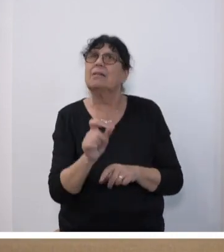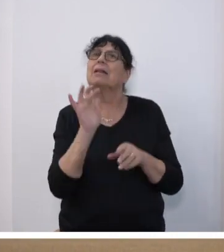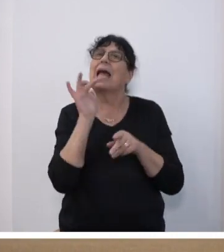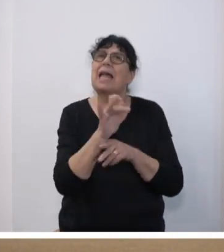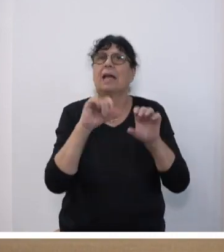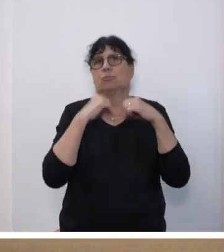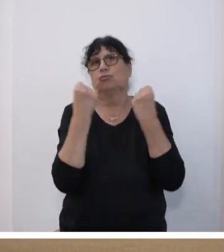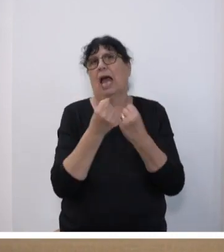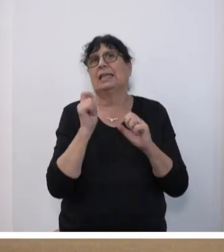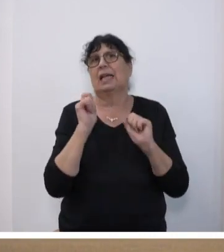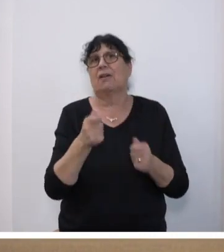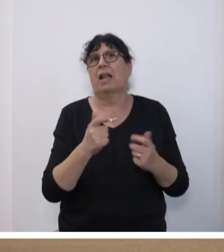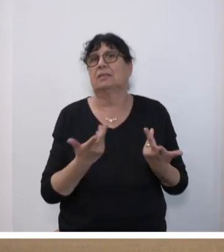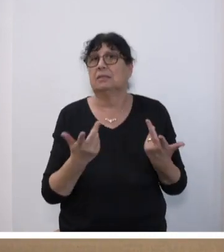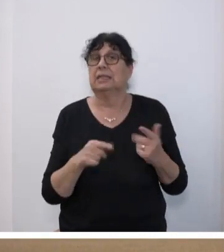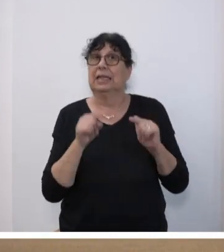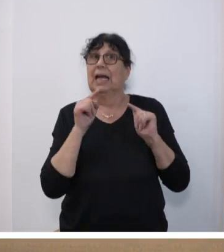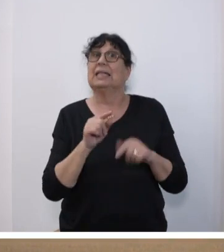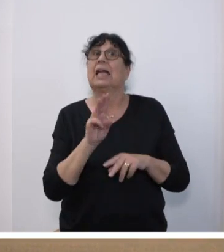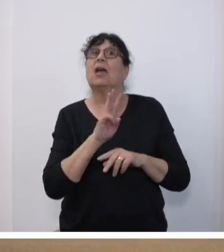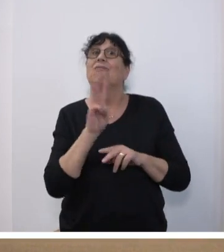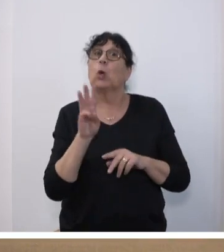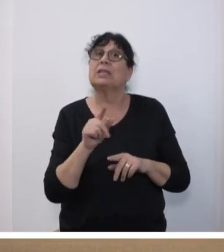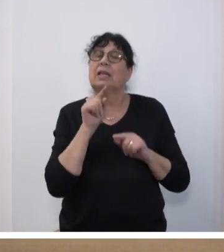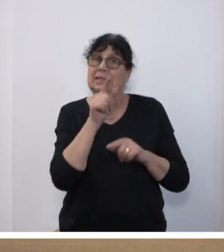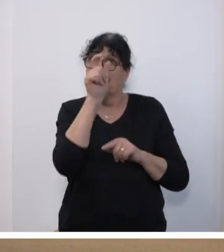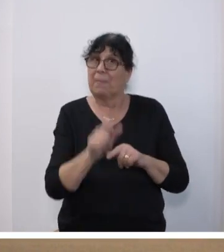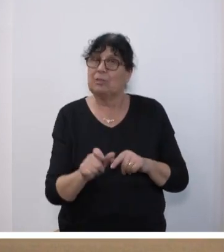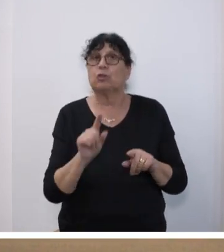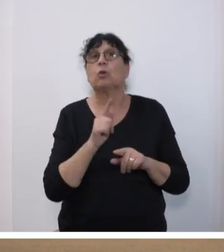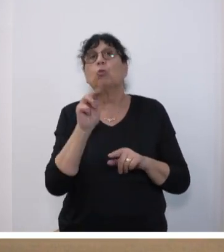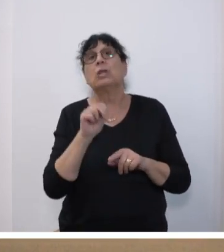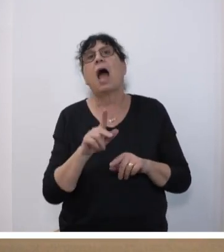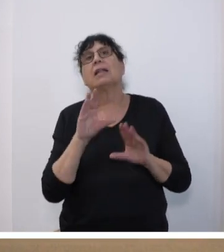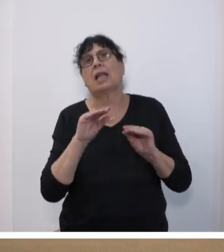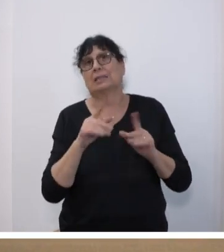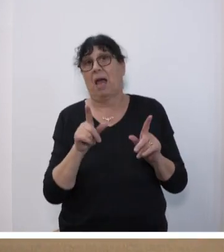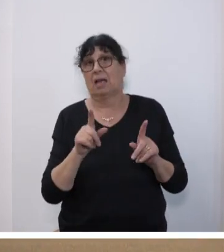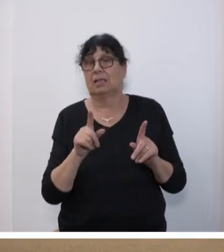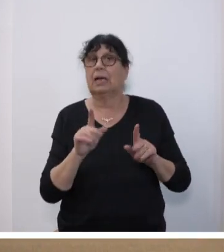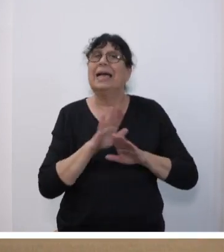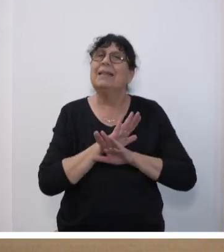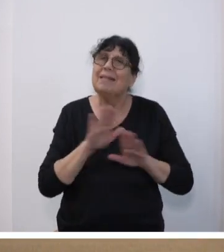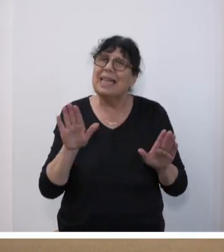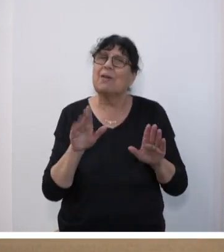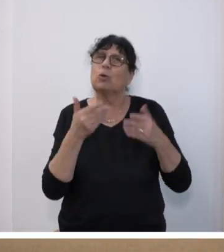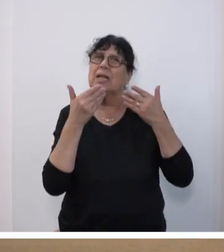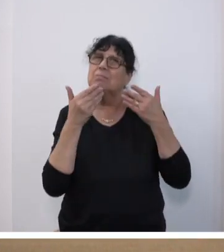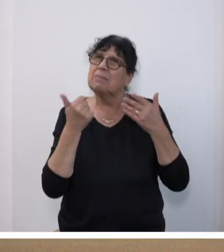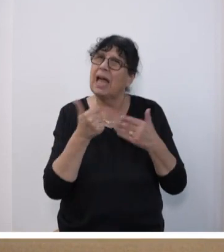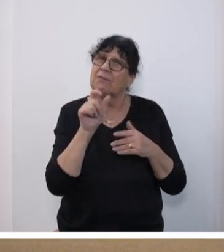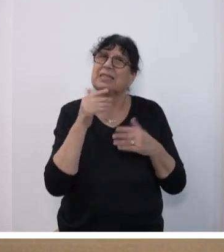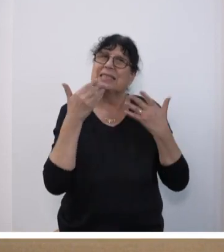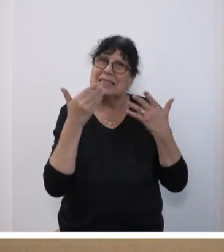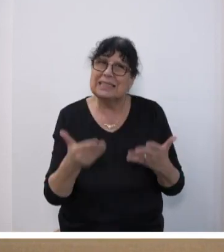Gewalt. Die Würde des Menschen ist unantastbar. Nie wurde etwas so Humanistisches,